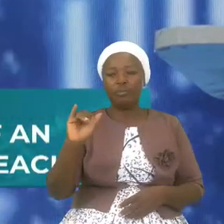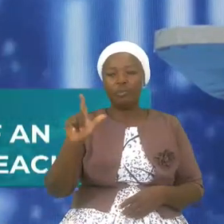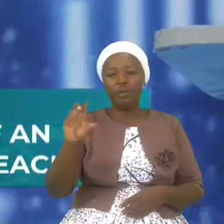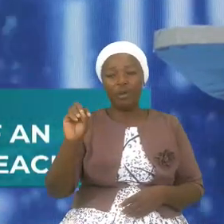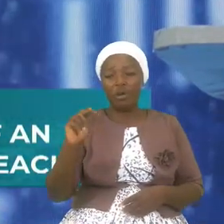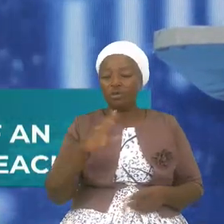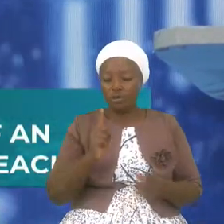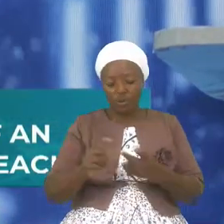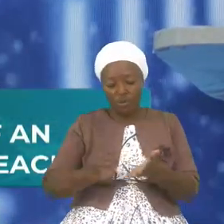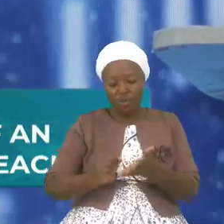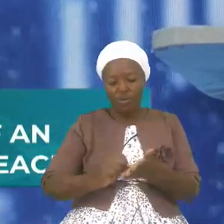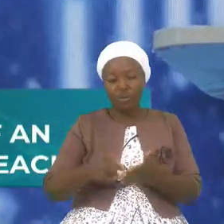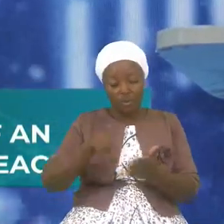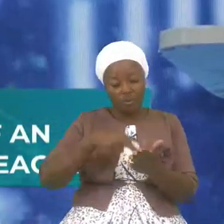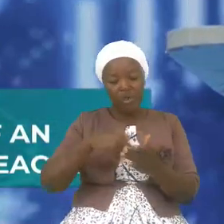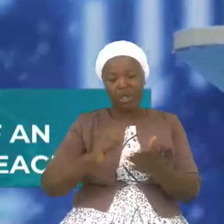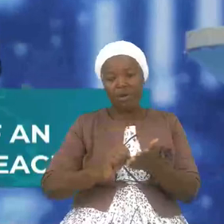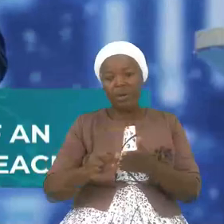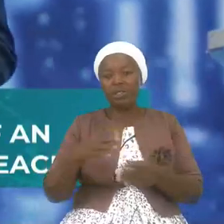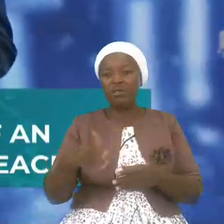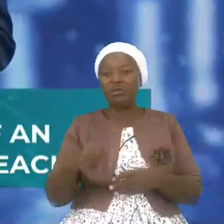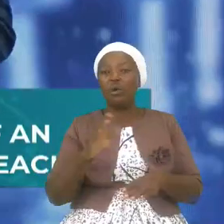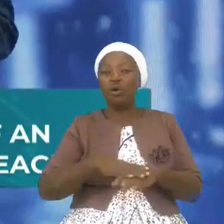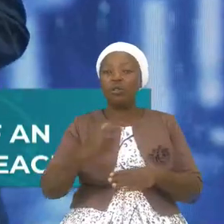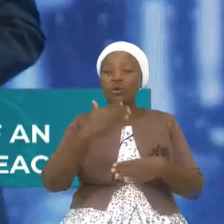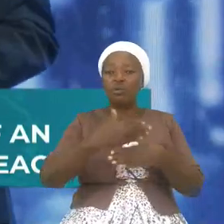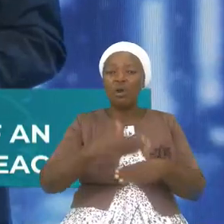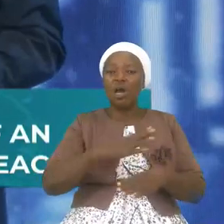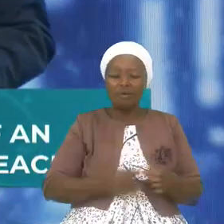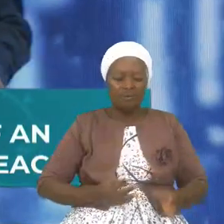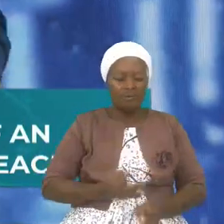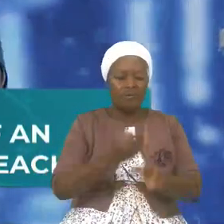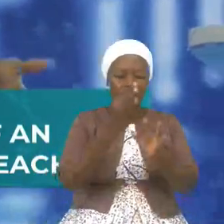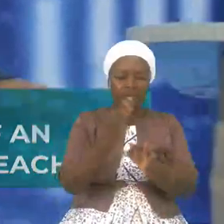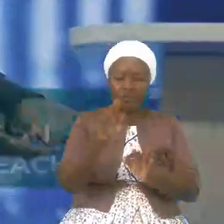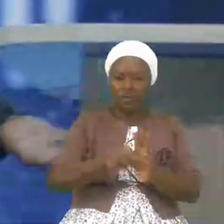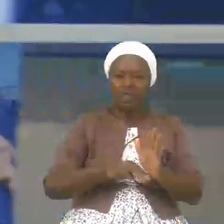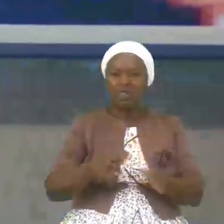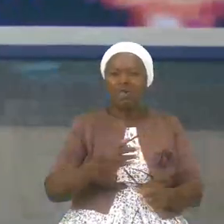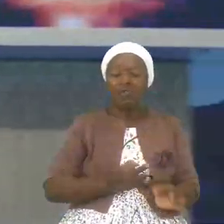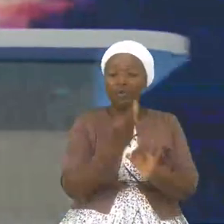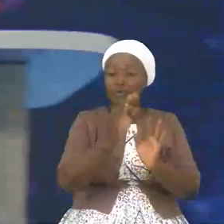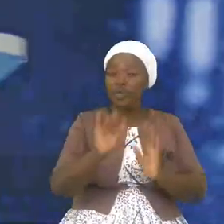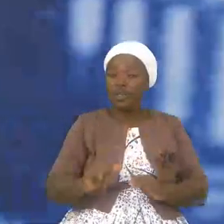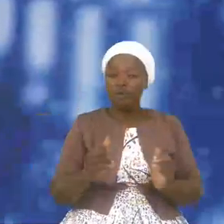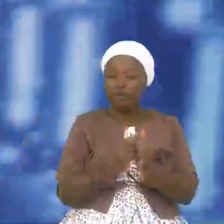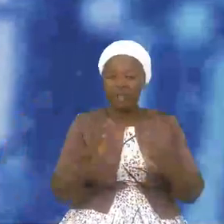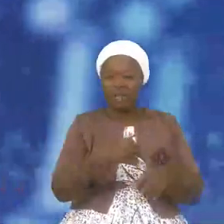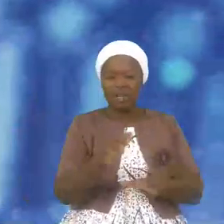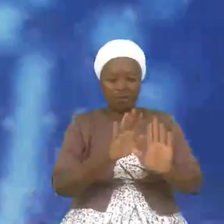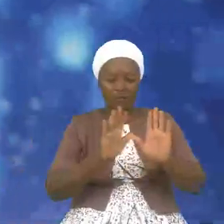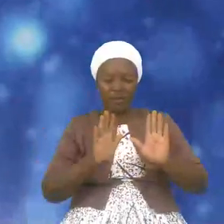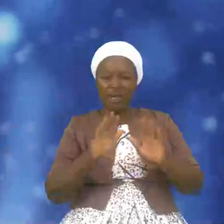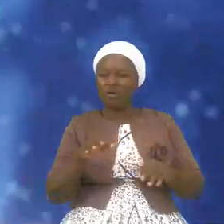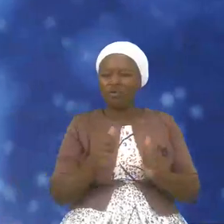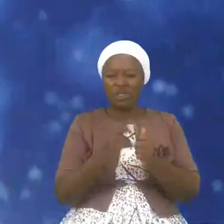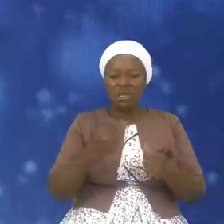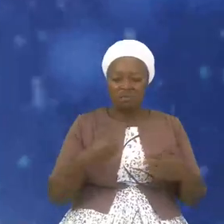l'écriture au mur et fidèlement, sans aucune crainte, sans faveur, sans timidité,